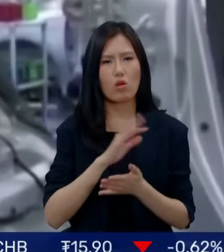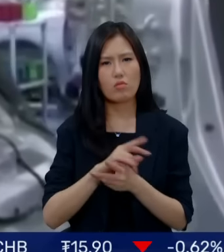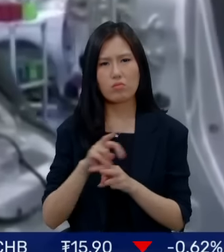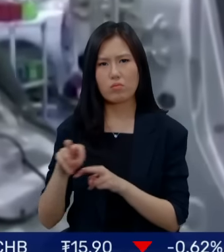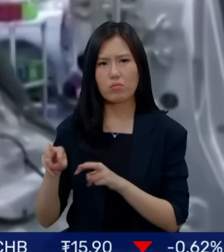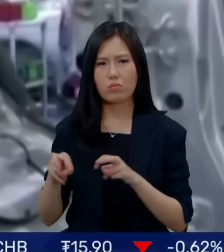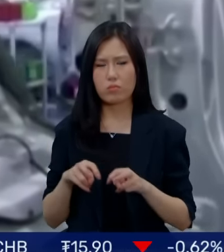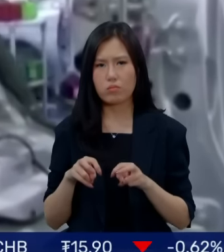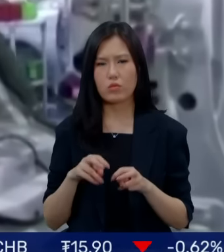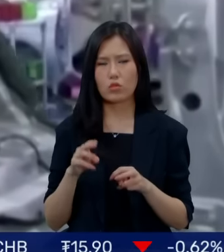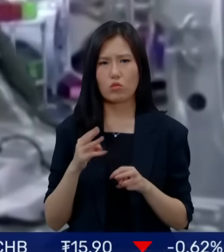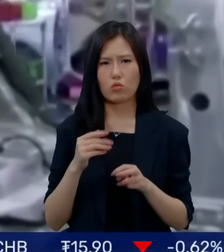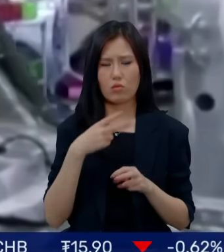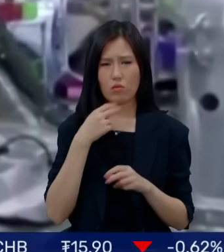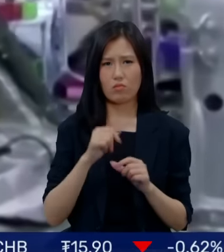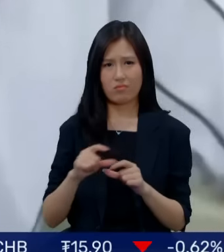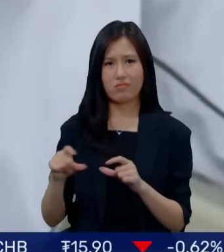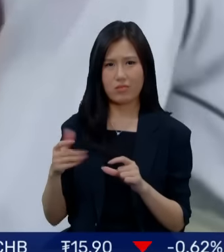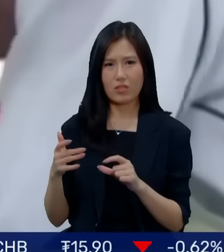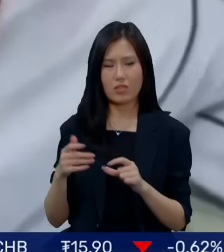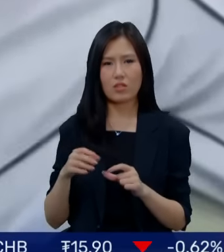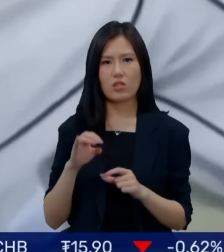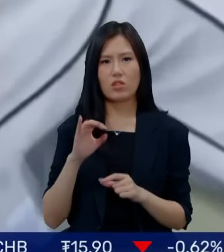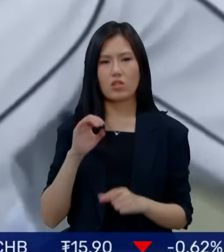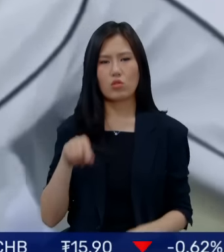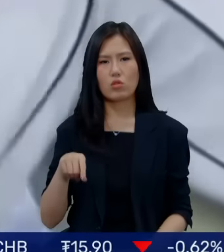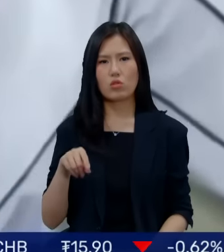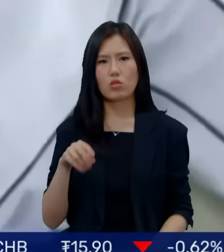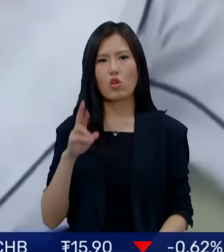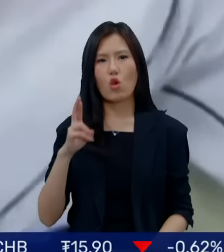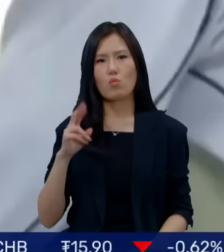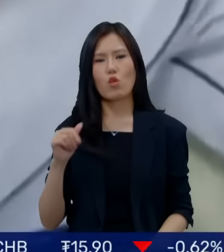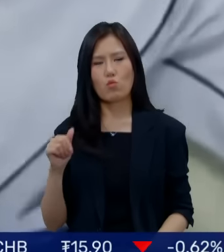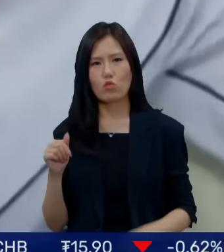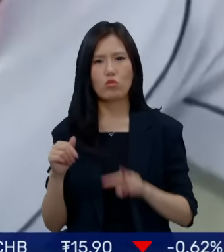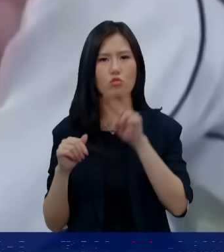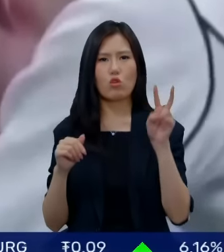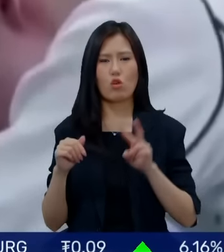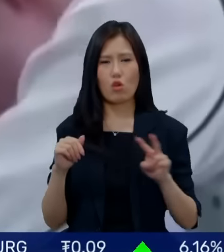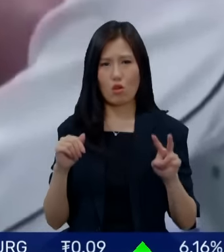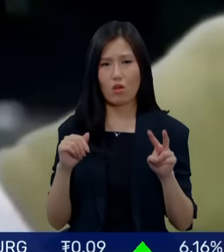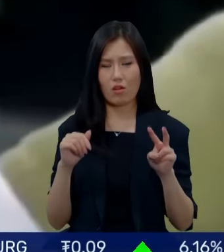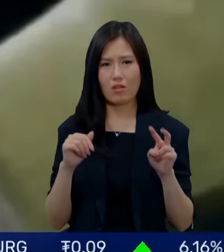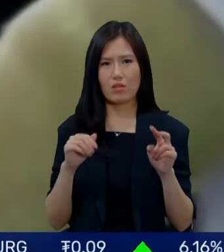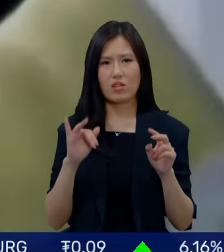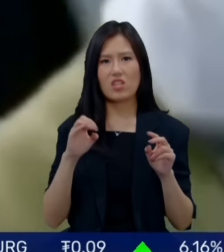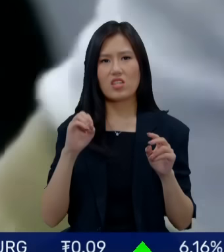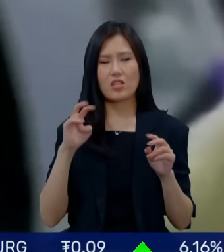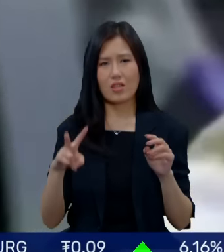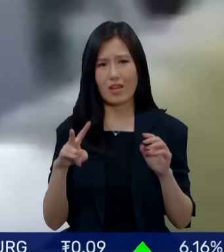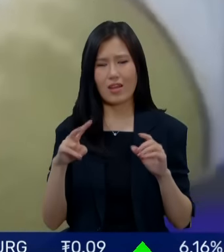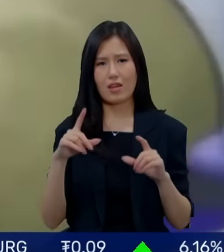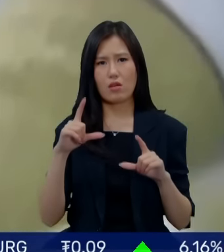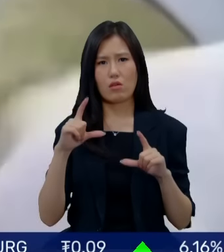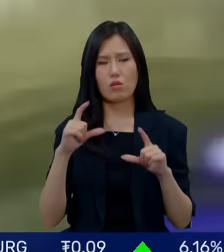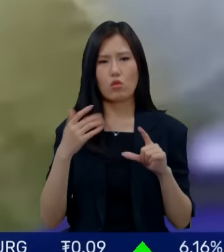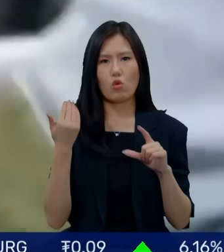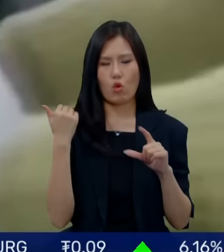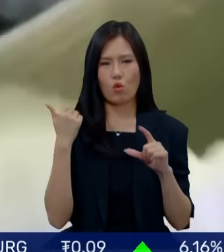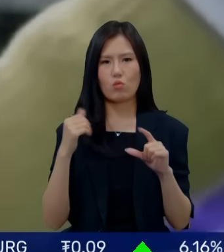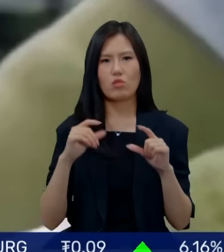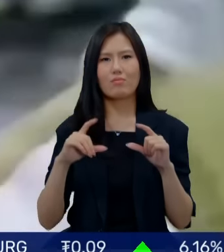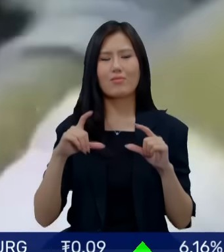доогуур гарсантай холбоотойгоор йенийн доллартай харьцан ханш сүүлийн 3 сарын хамгийн доод түвшиндөө хүрээд байна. Йенийн доллартай харьцан ханш сулрч буй нь тус улсын